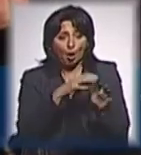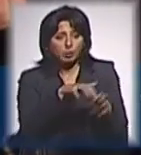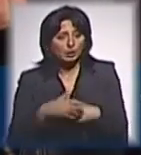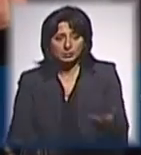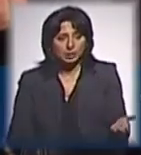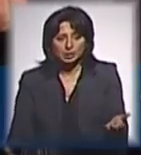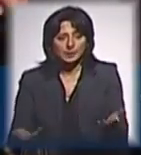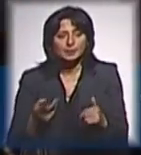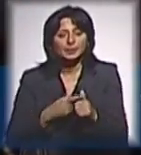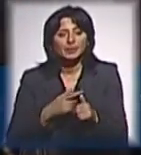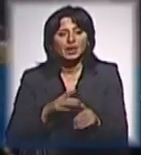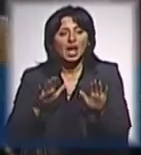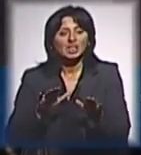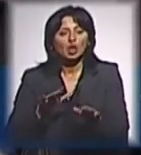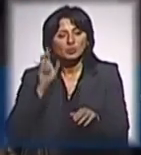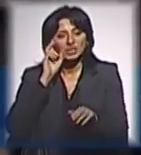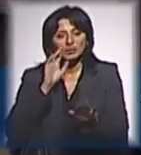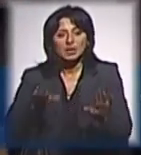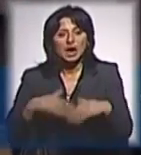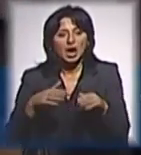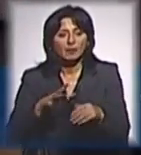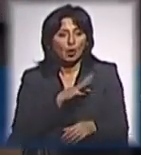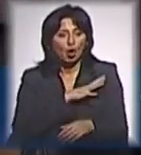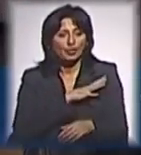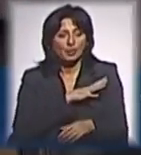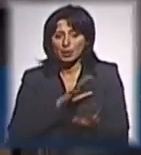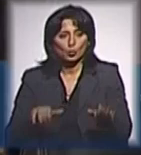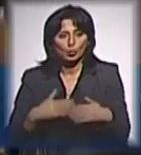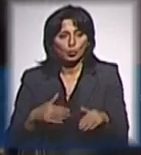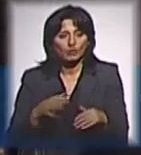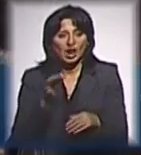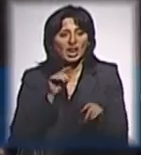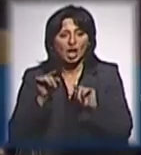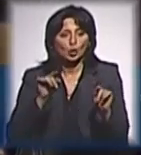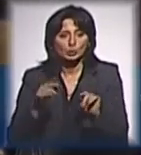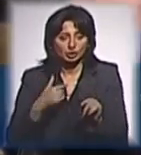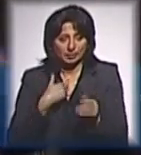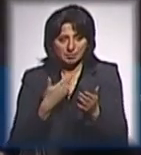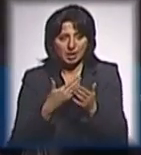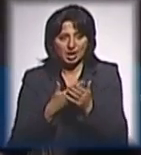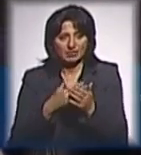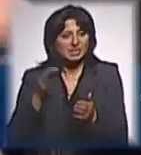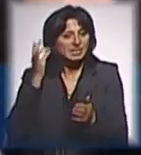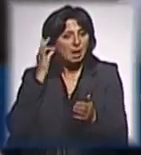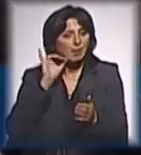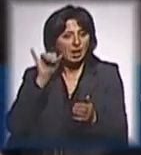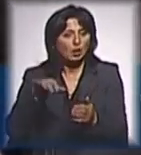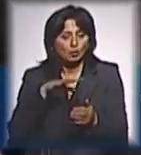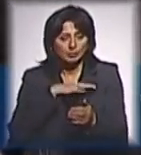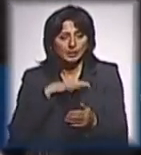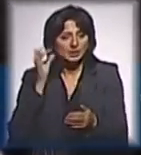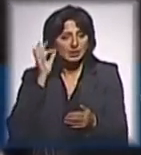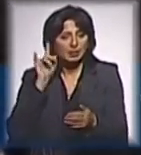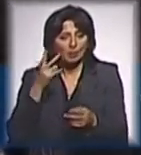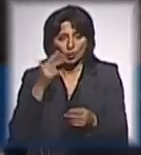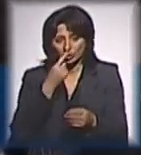ამფულს უკან და ადგილობრივ ხელისუფლებას არ აქვს ქონება, განსაკუთრებით რაიონებში. აი ახლა ჩვენ მაგალითად სამეგრელოში ვიყავით